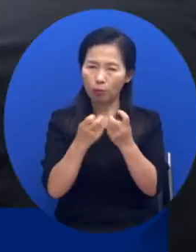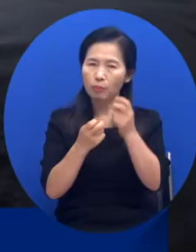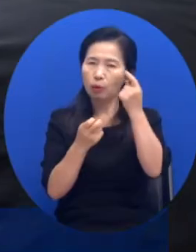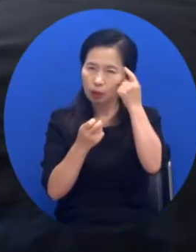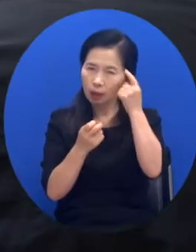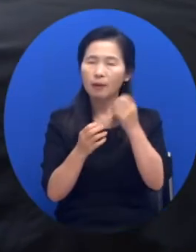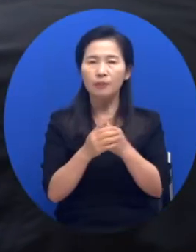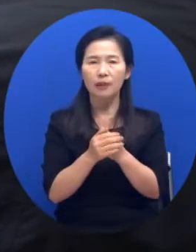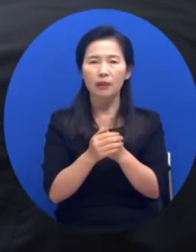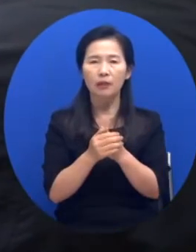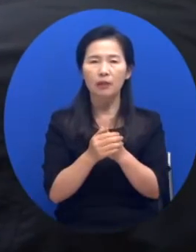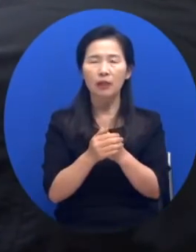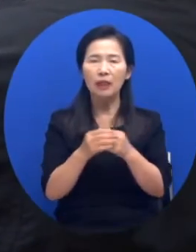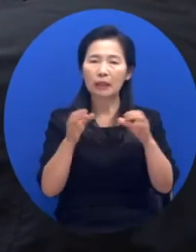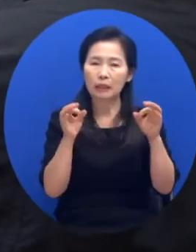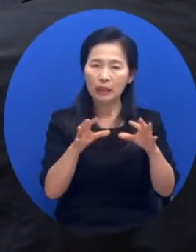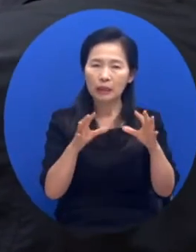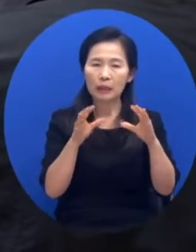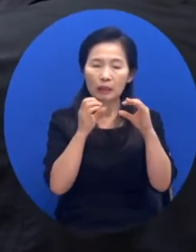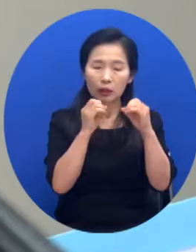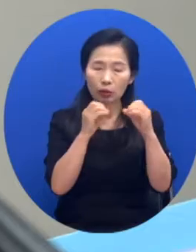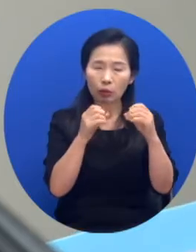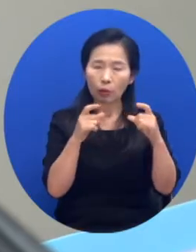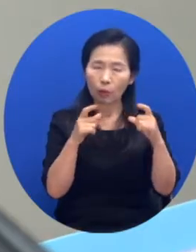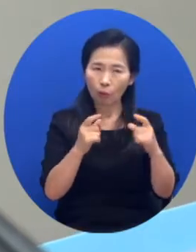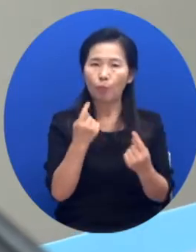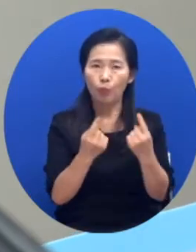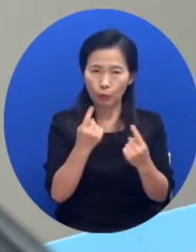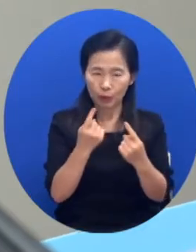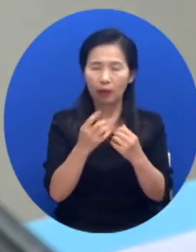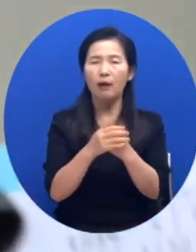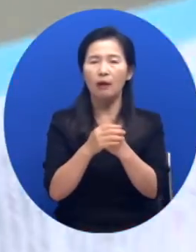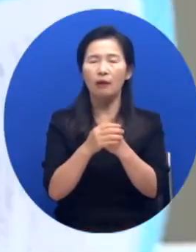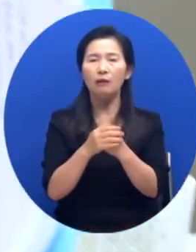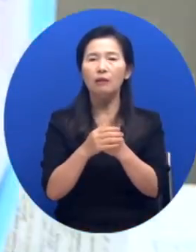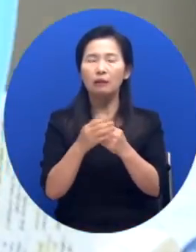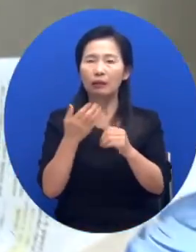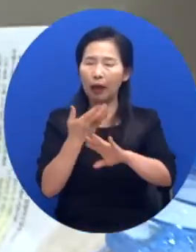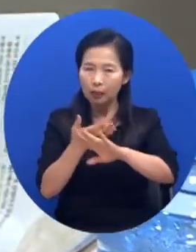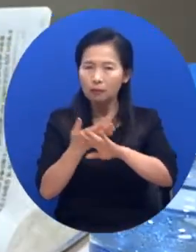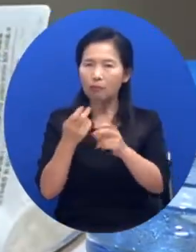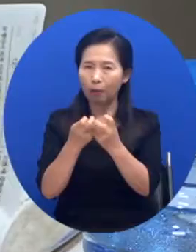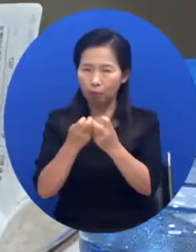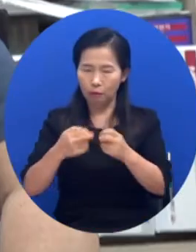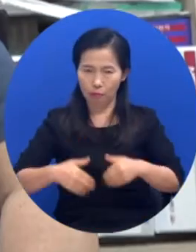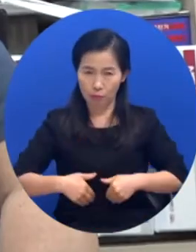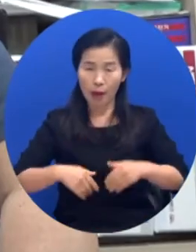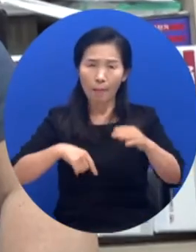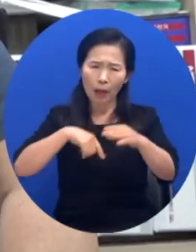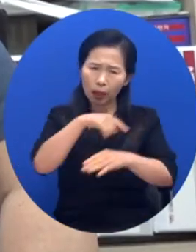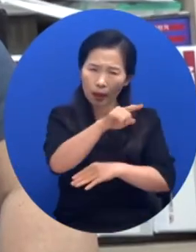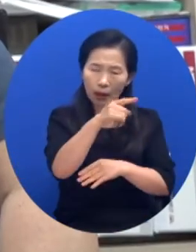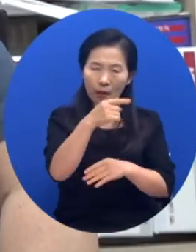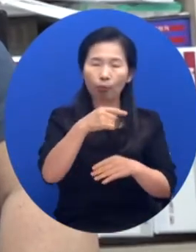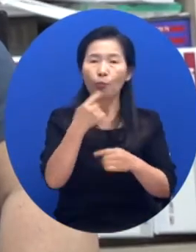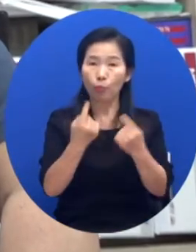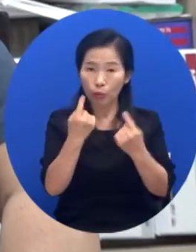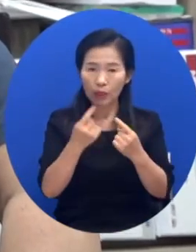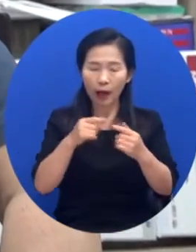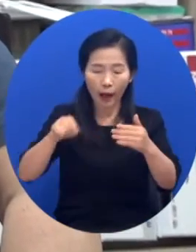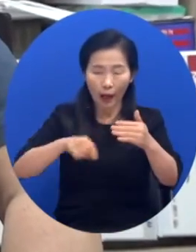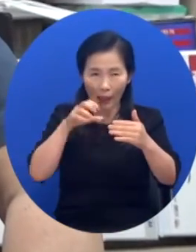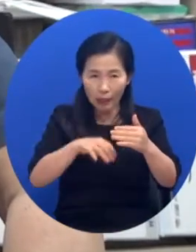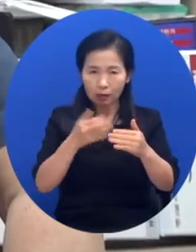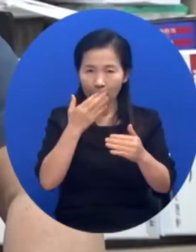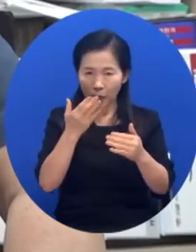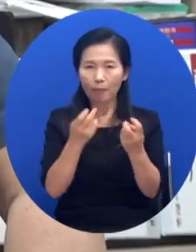생각합니다. 단기 선교 의존도를 줄여야 한다는 목소리도 이어졌습니다. 밖으로 나가지 못한다면 안에서 할 수 있는 일들을